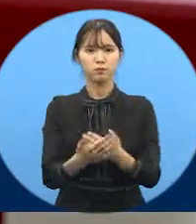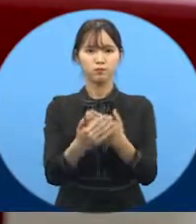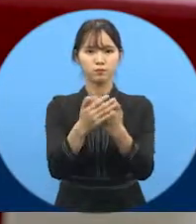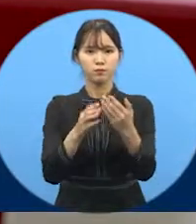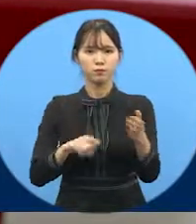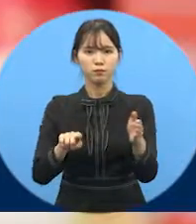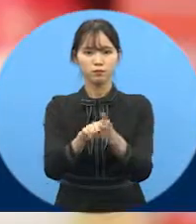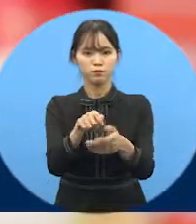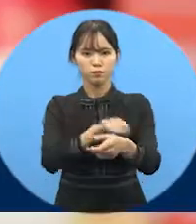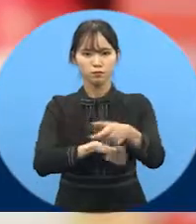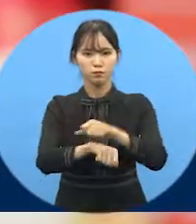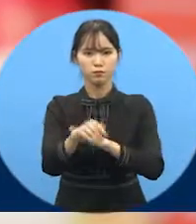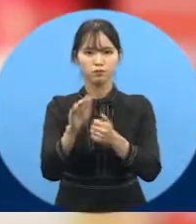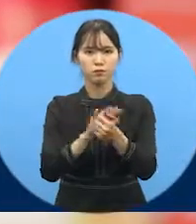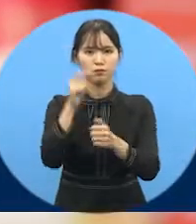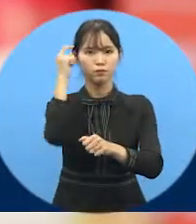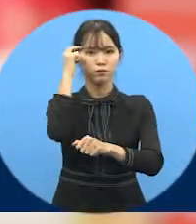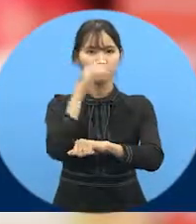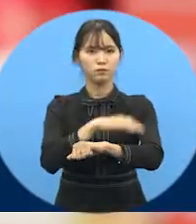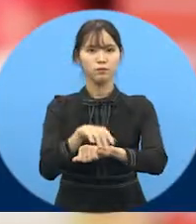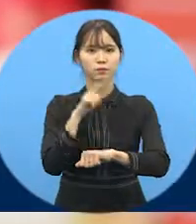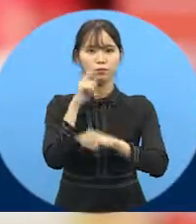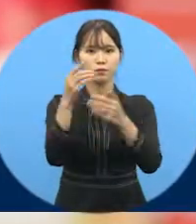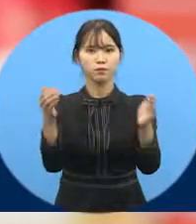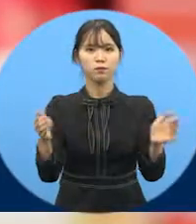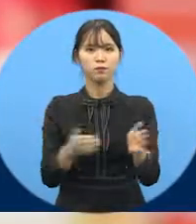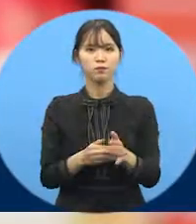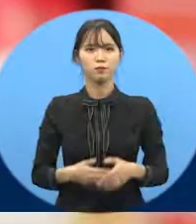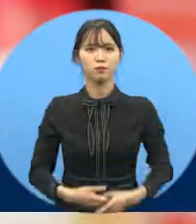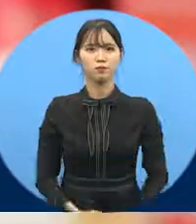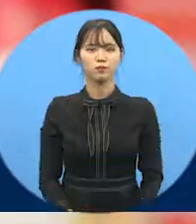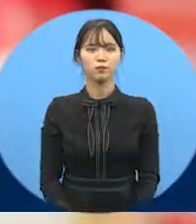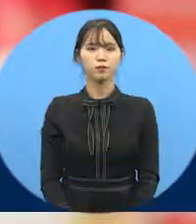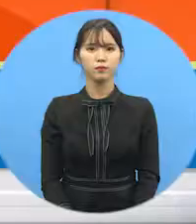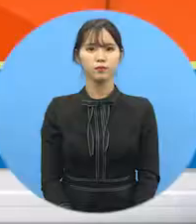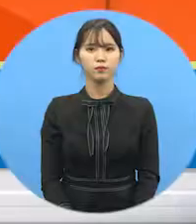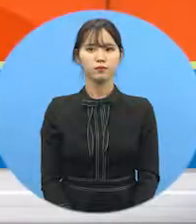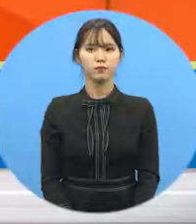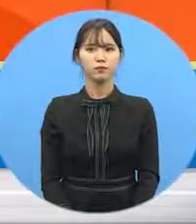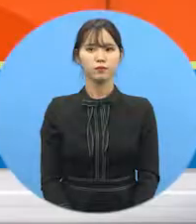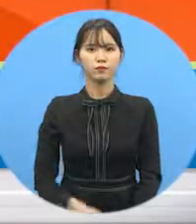일자리 창출에 발판이 되도록 적극적으로 지원하겠다 고 했습니다